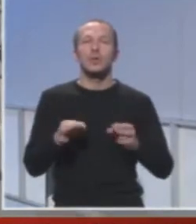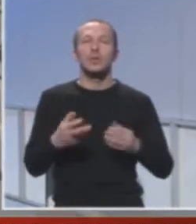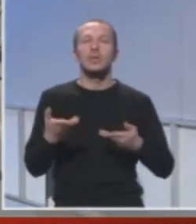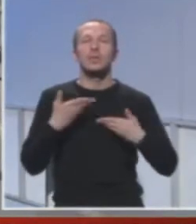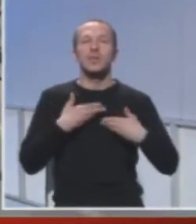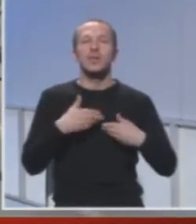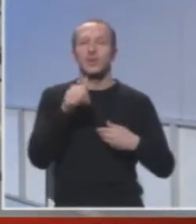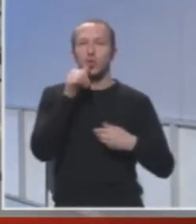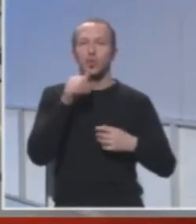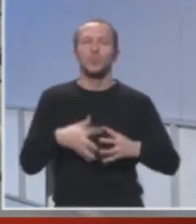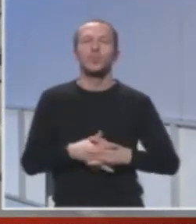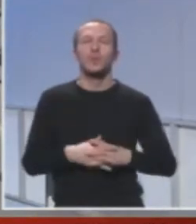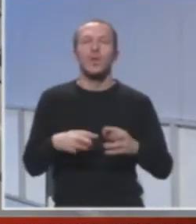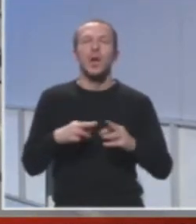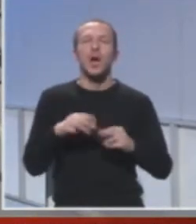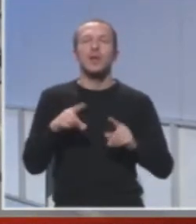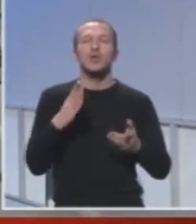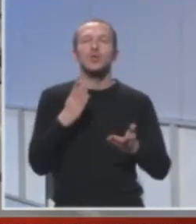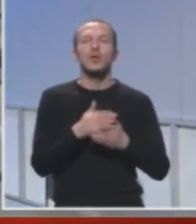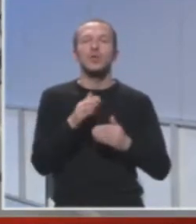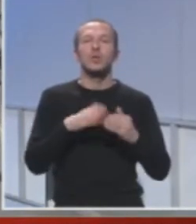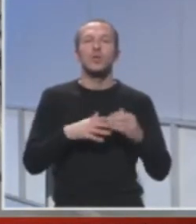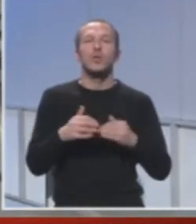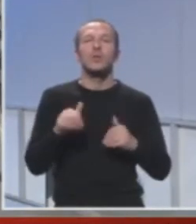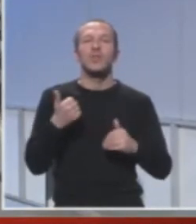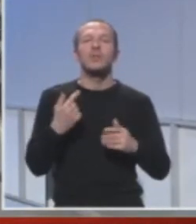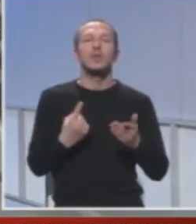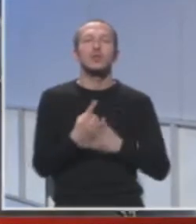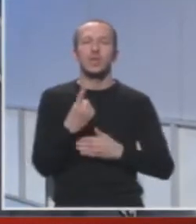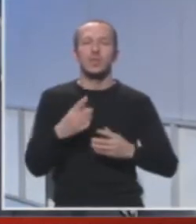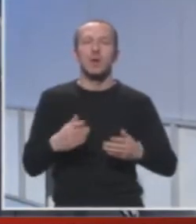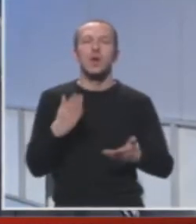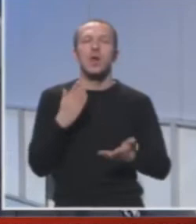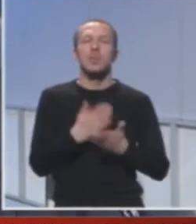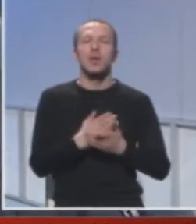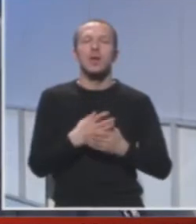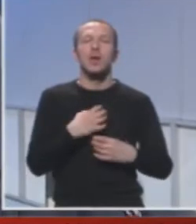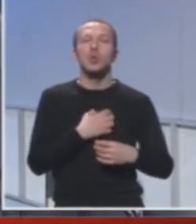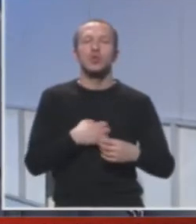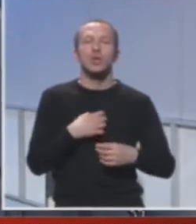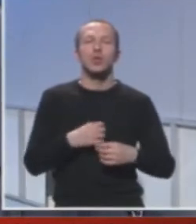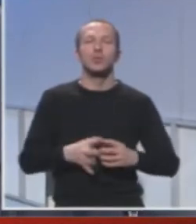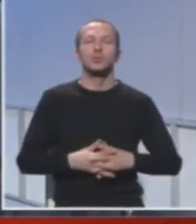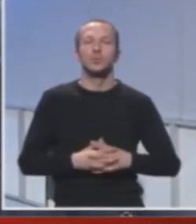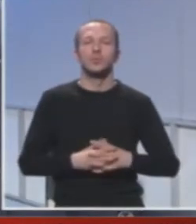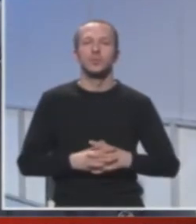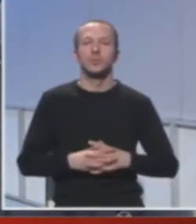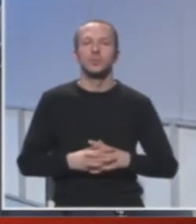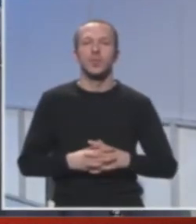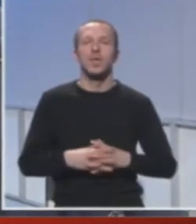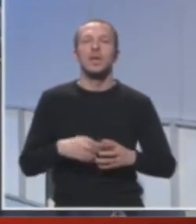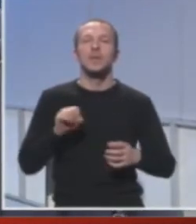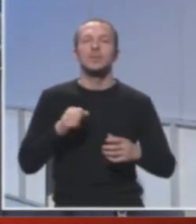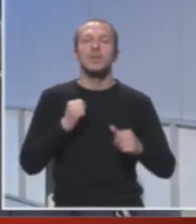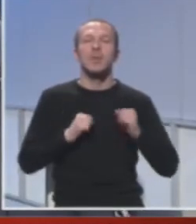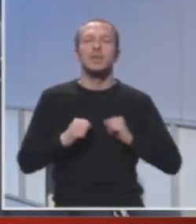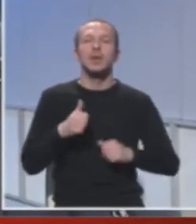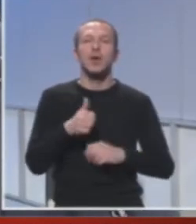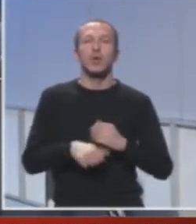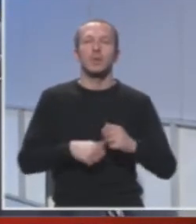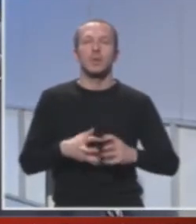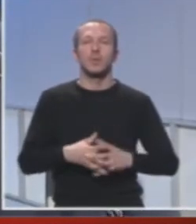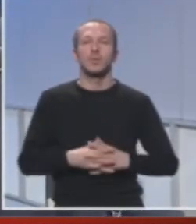kvalitetnije snabdijevanje vodom, a neki su već i zadovoljni prvim rezultatima. Bila je užasna da sam se patla